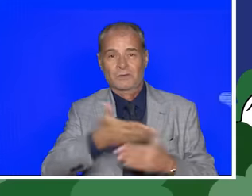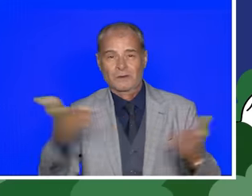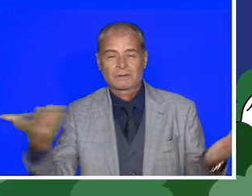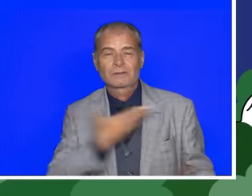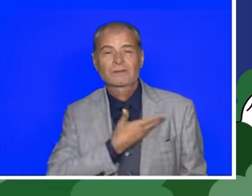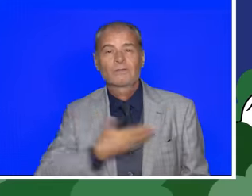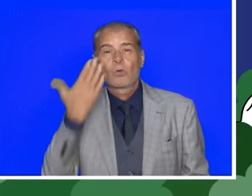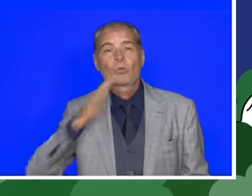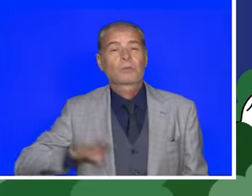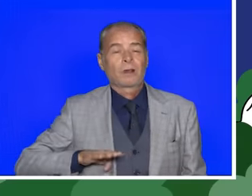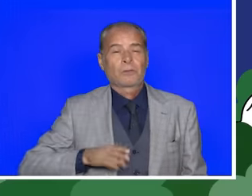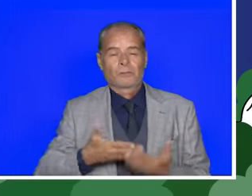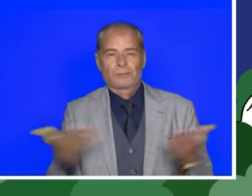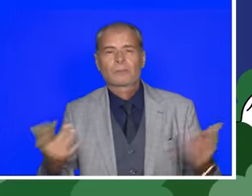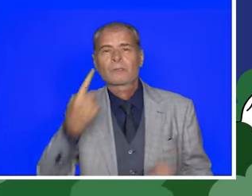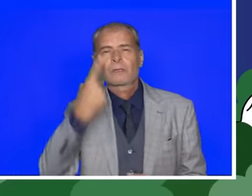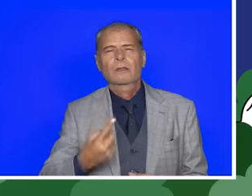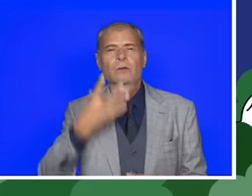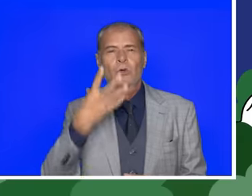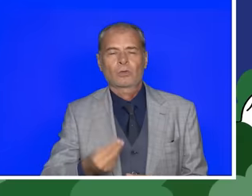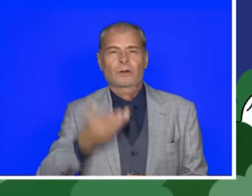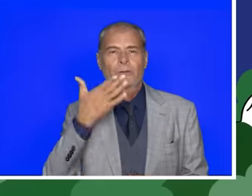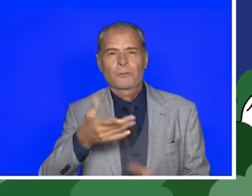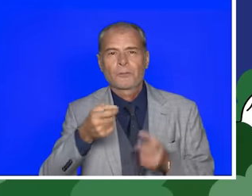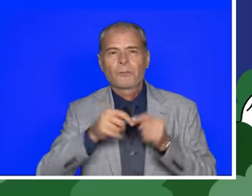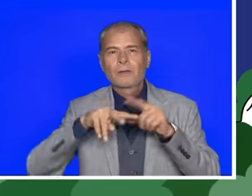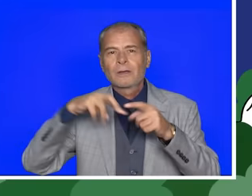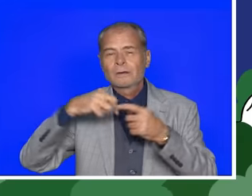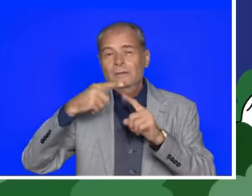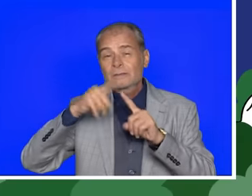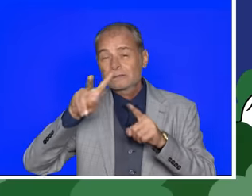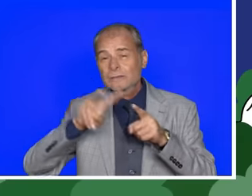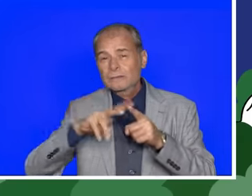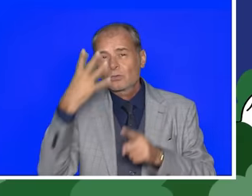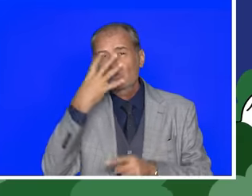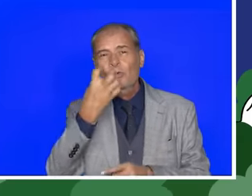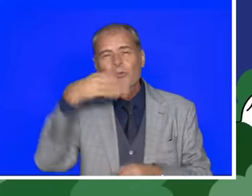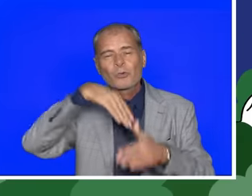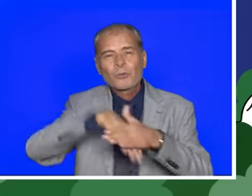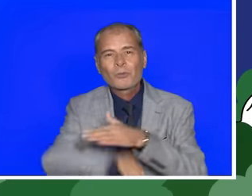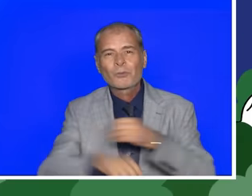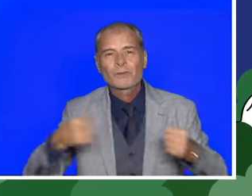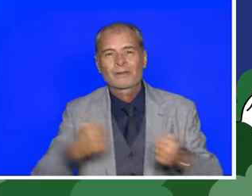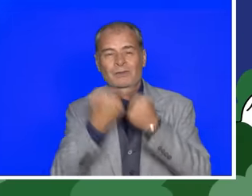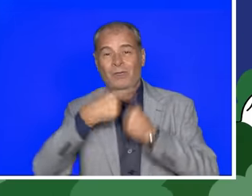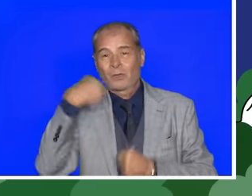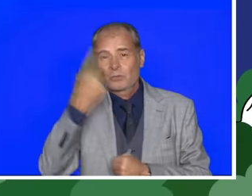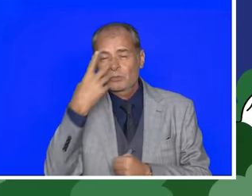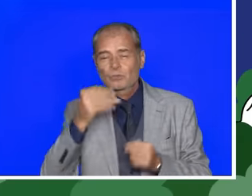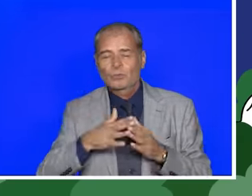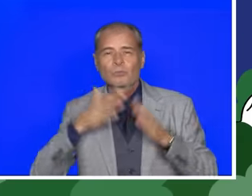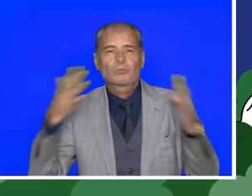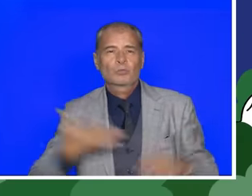öğrenciler Öncelikle Bartın'da meydana gelen maden kazası nedeniyle derin